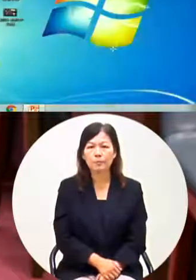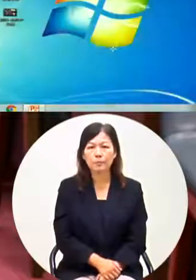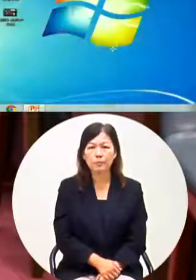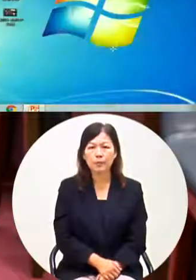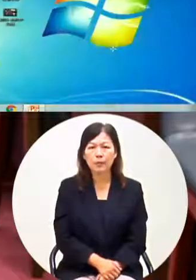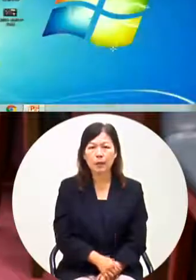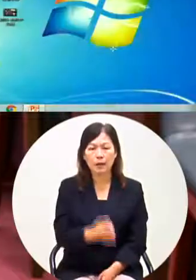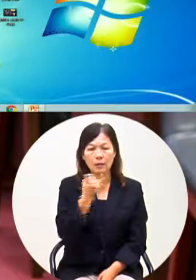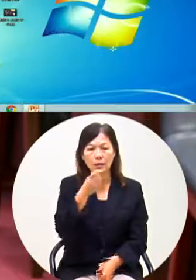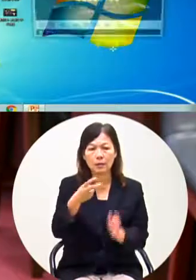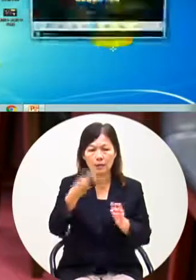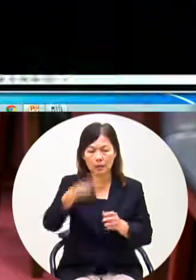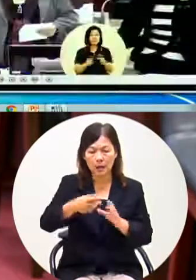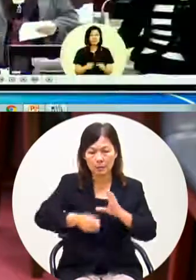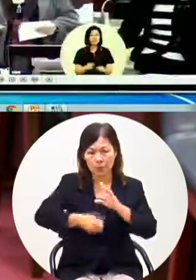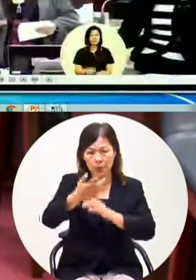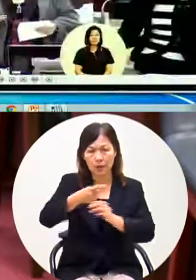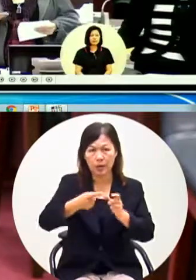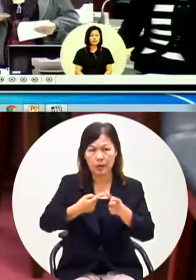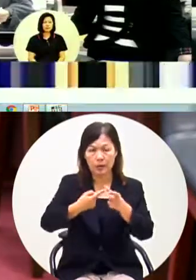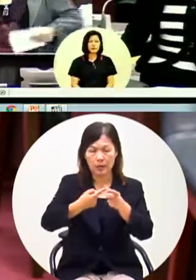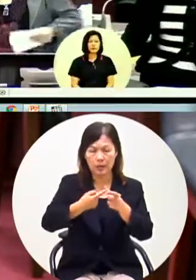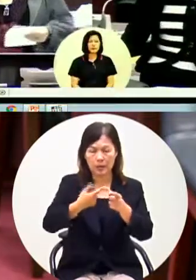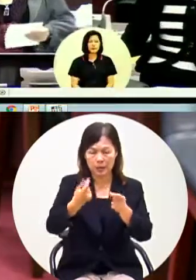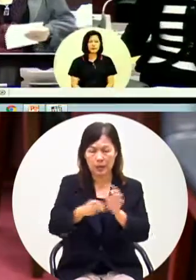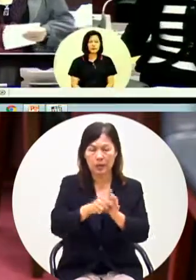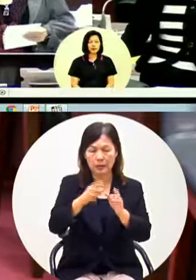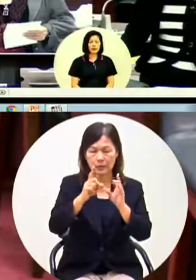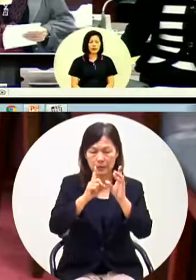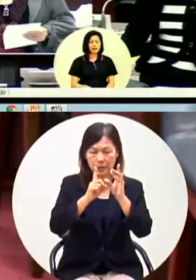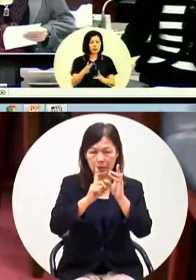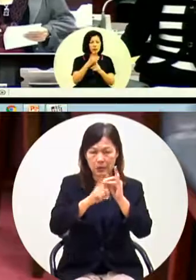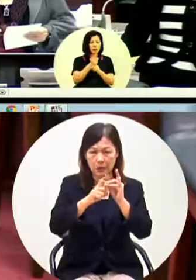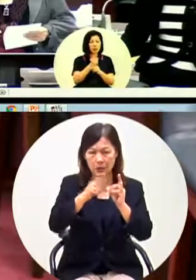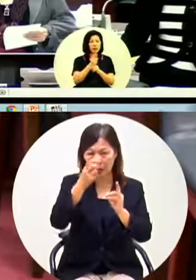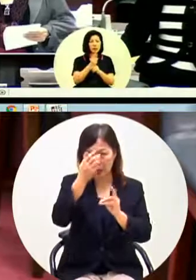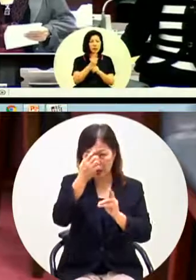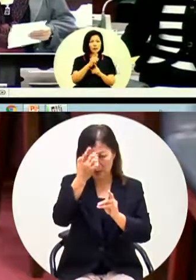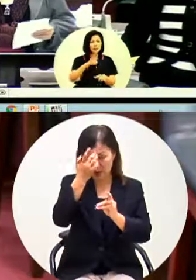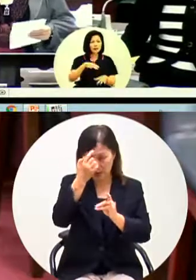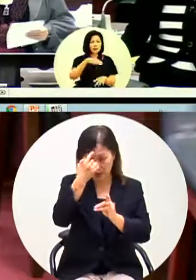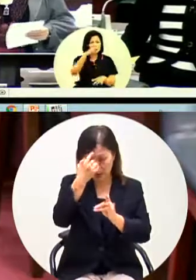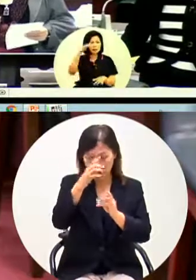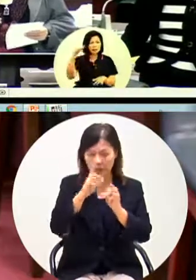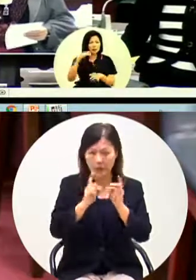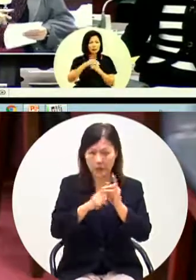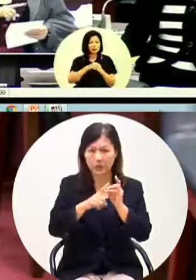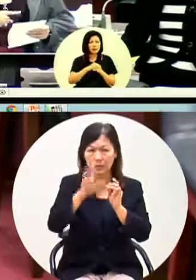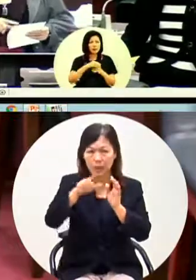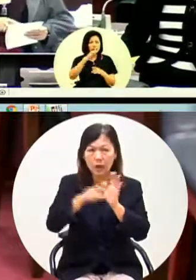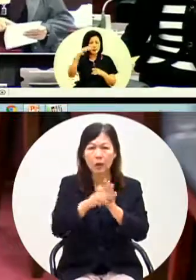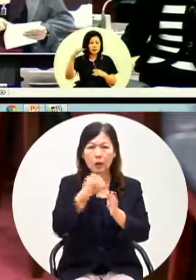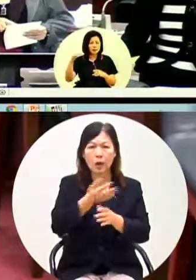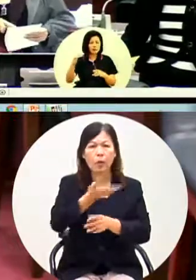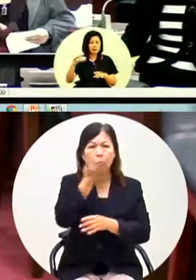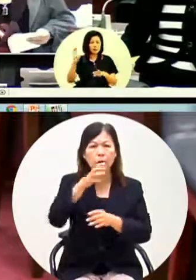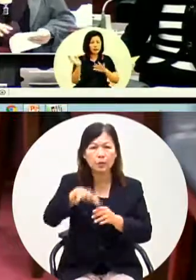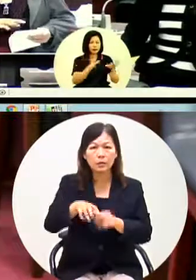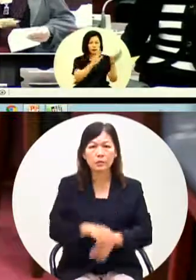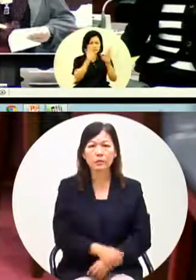也是观音山的。 你讲观音山的风景区，伫迄个所在，我拄只